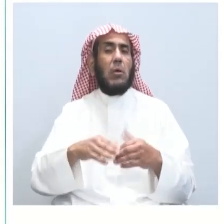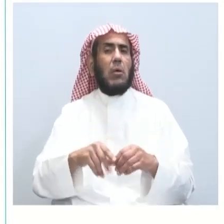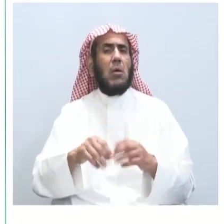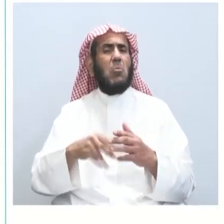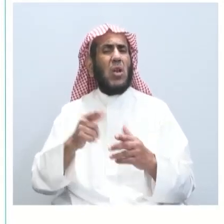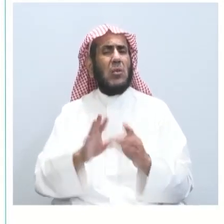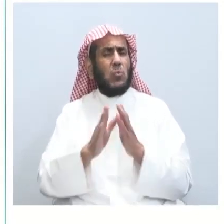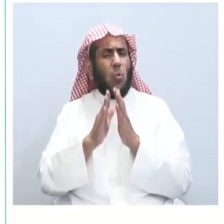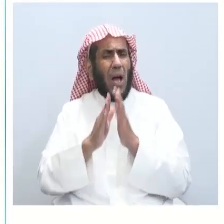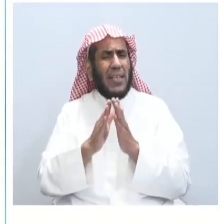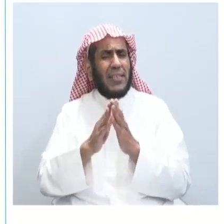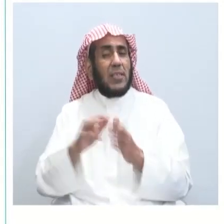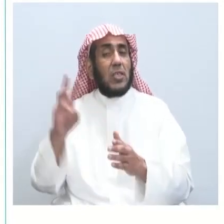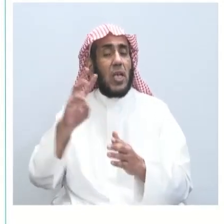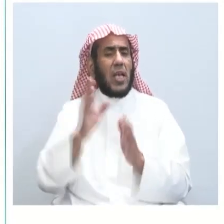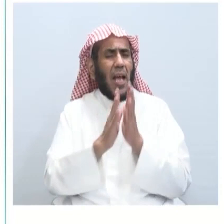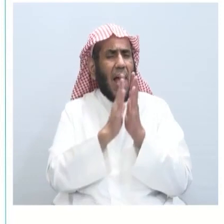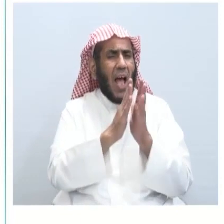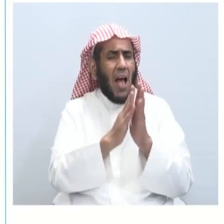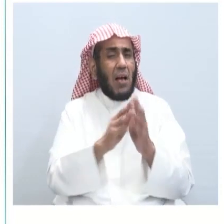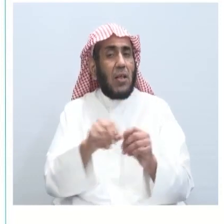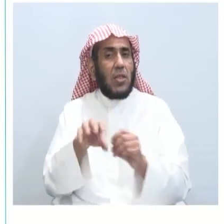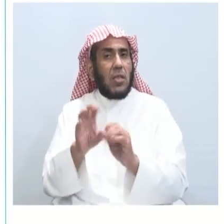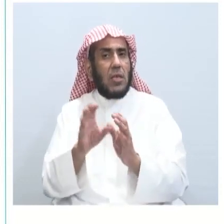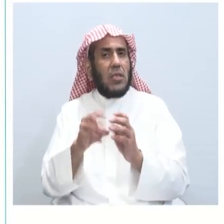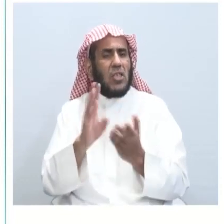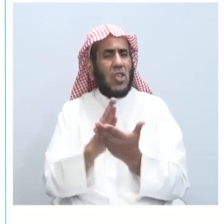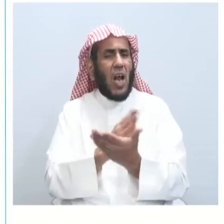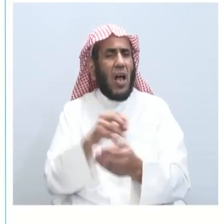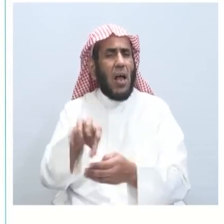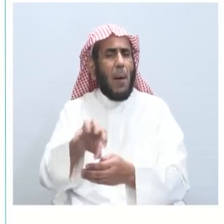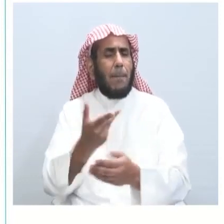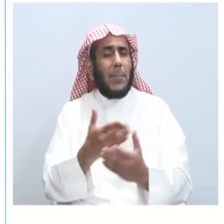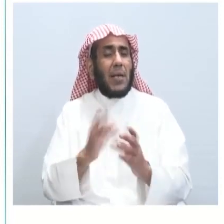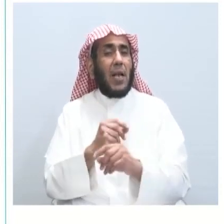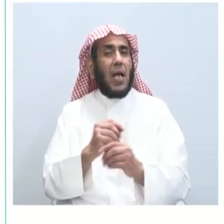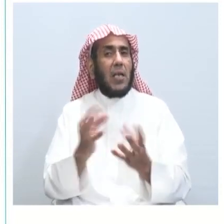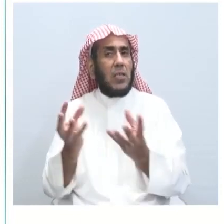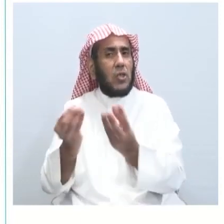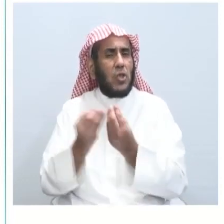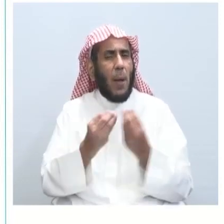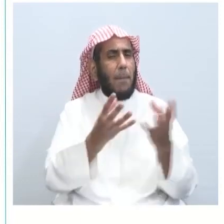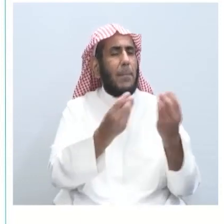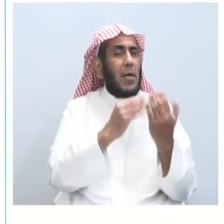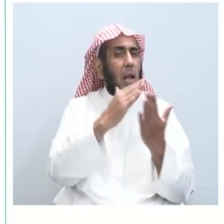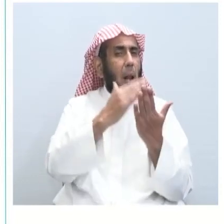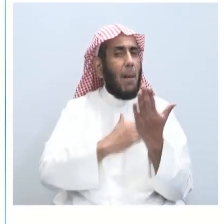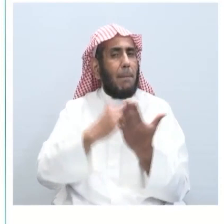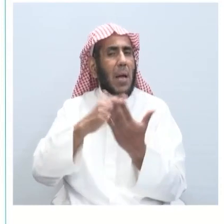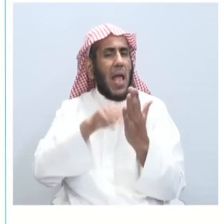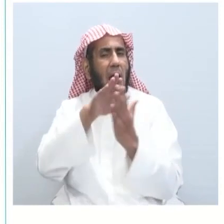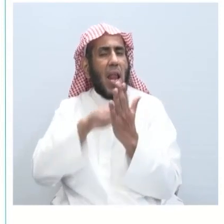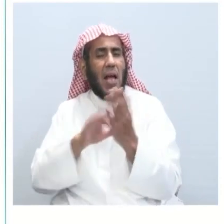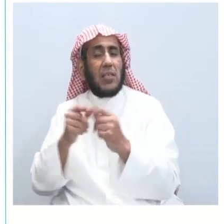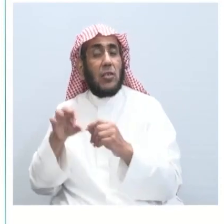تحدد الشركه هذه الشرائح كيف تحددها من خلال جمع البيانات عن المستهلكين وذكرنا من وظائف